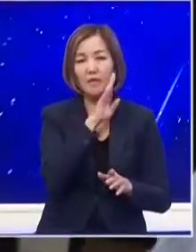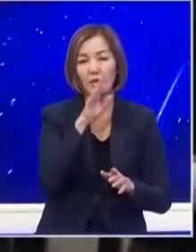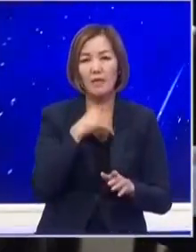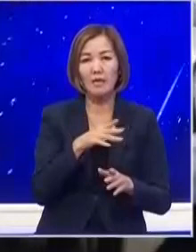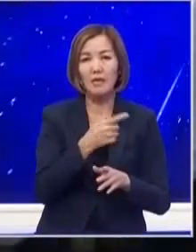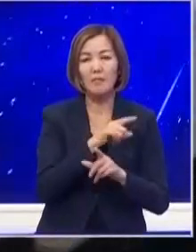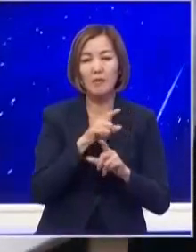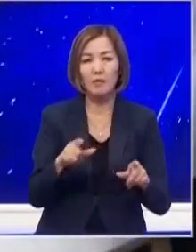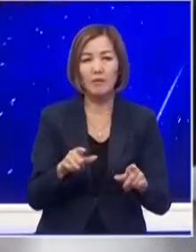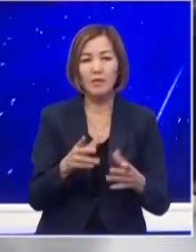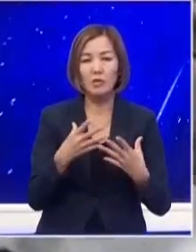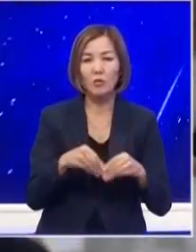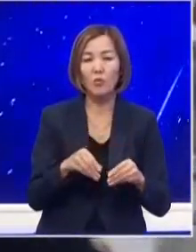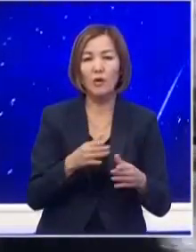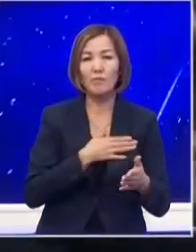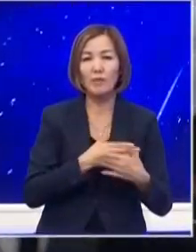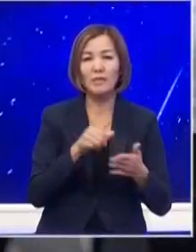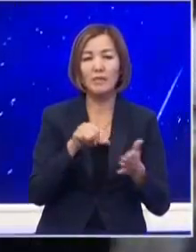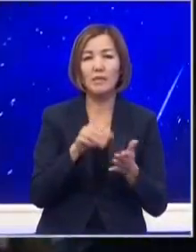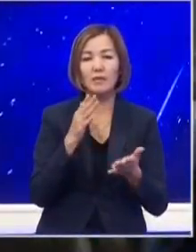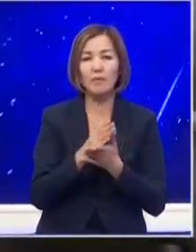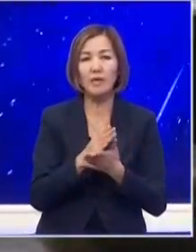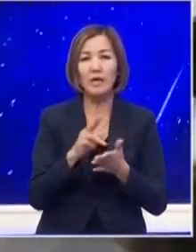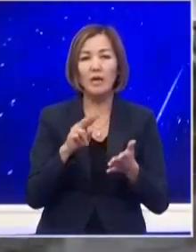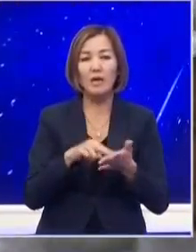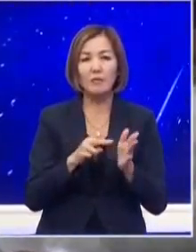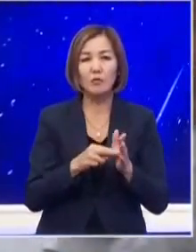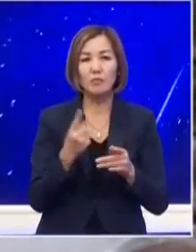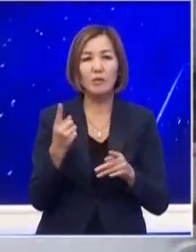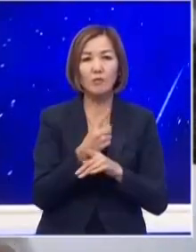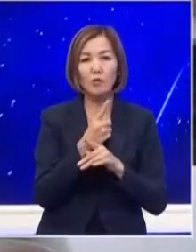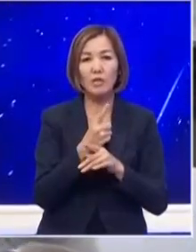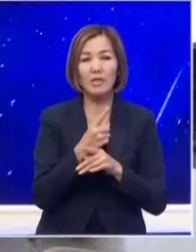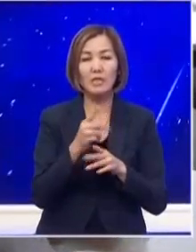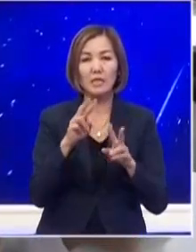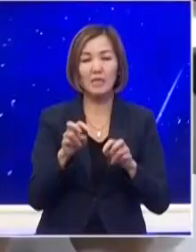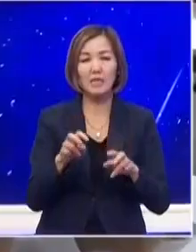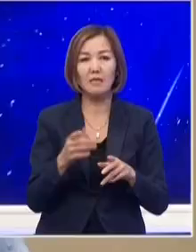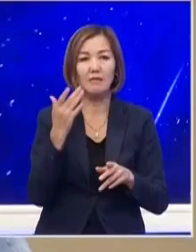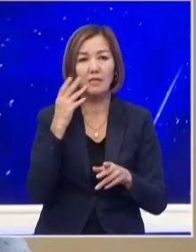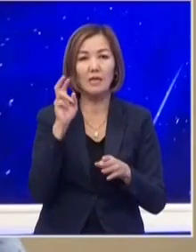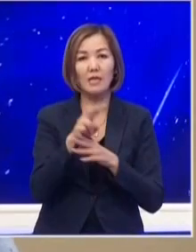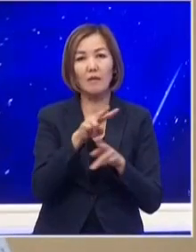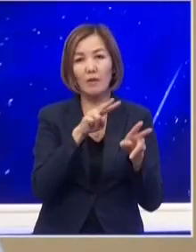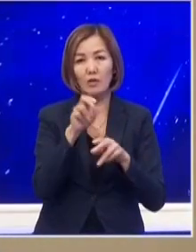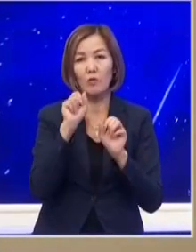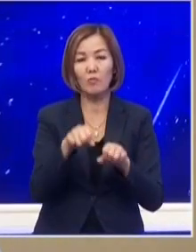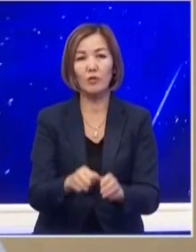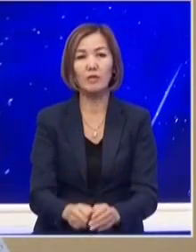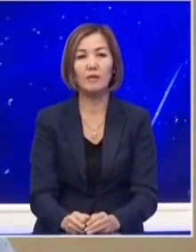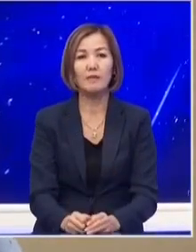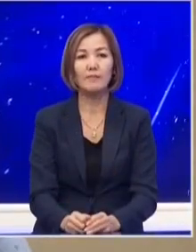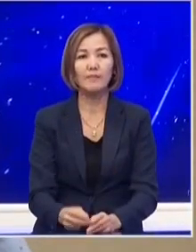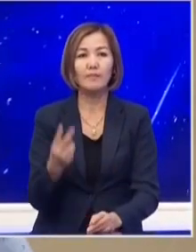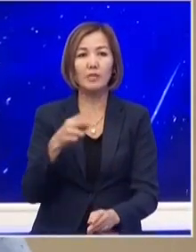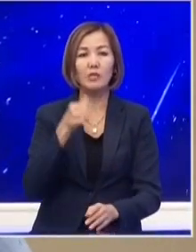медбике және қоғам белсенділері бар. Айына бір жоспарлы түрде тексереді. Сондай-ақ кез келген уақытта кіріп қадағалай алады. Біз 20 жылға